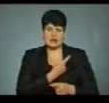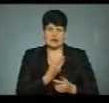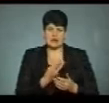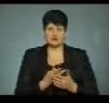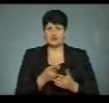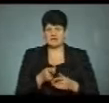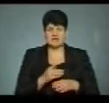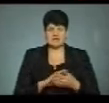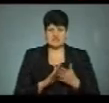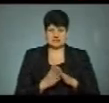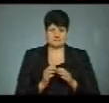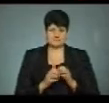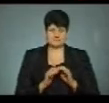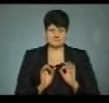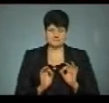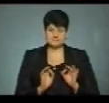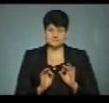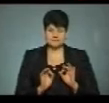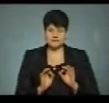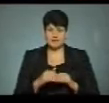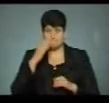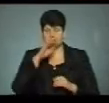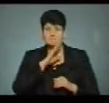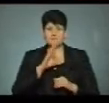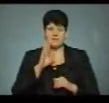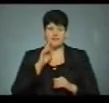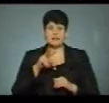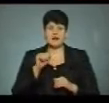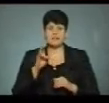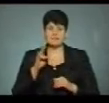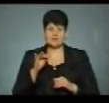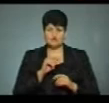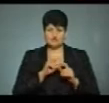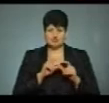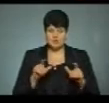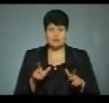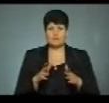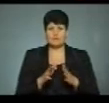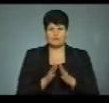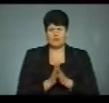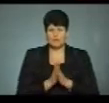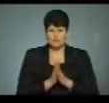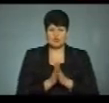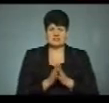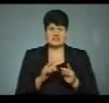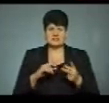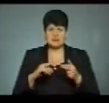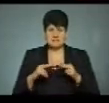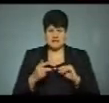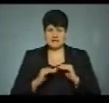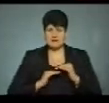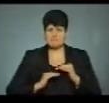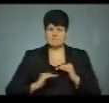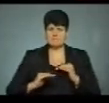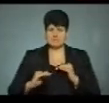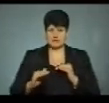неважкий. Батьки і керівництво Лановецької школи номер 1 вимагають замінити в спортивному залі підлогу з пліснявою, яку встановили